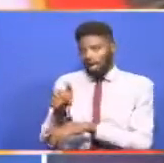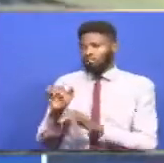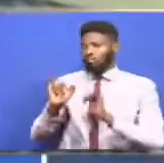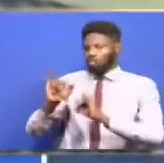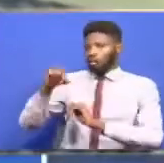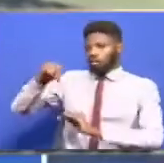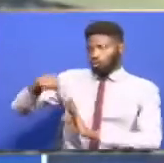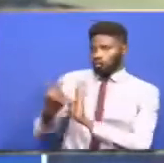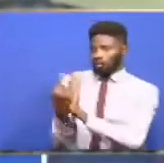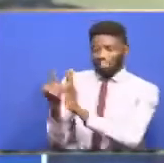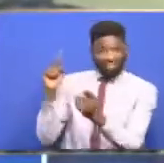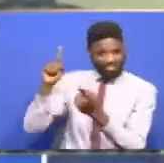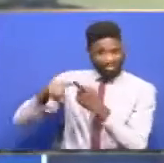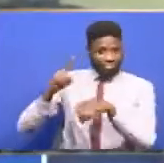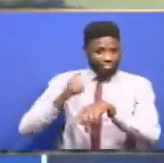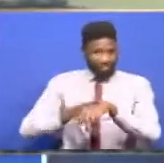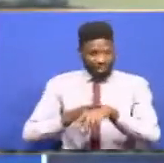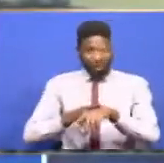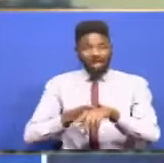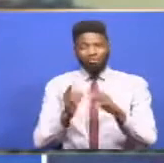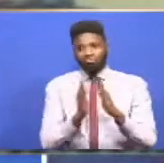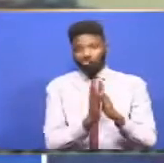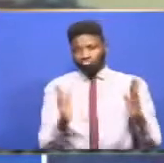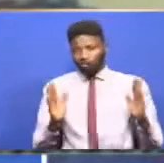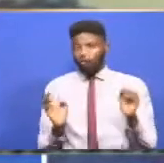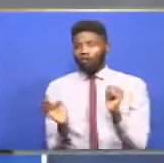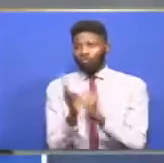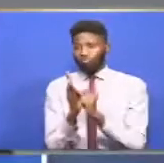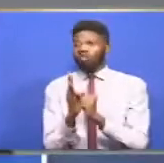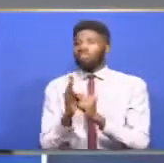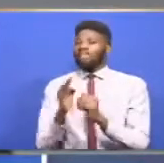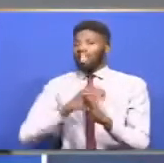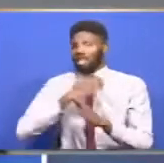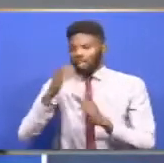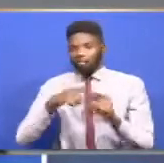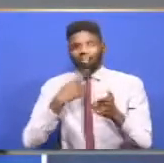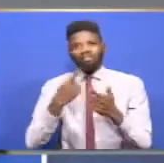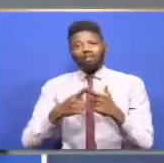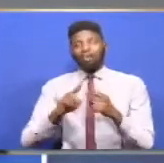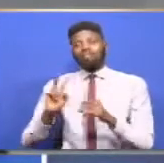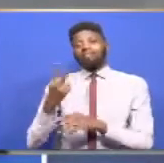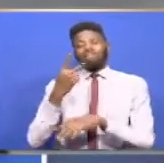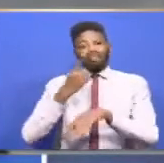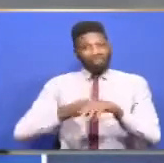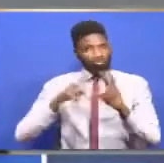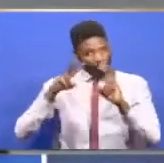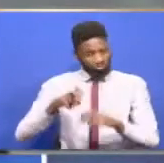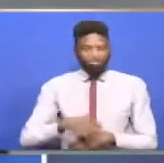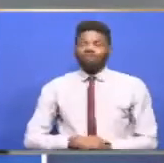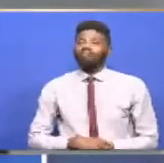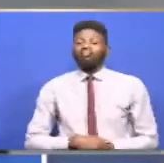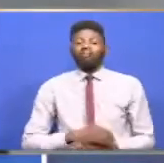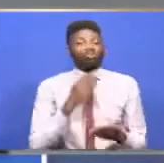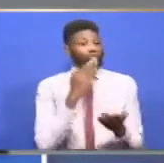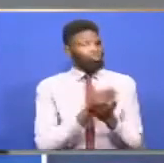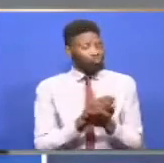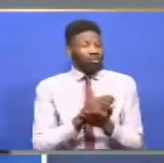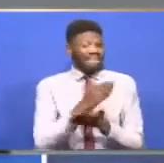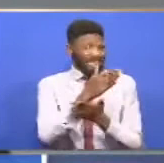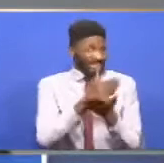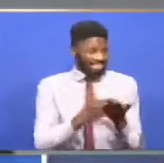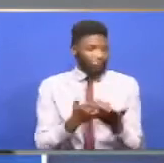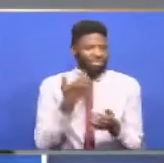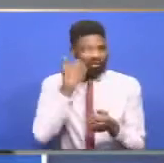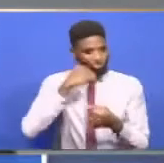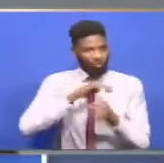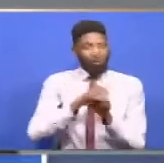muda uliowekwa utakapokamilika kabla ya kupimwa kwa mara ya pili. Kweli kuna wengine walitoka positive, and as